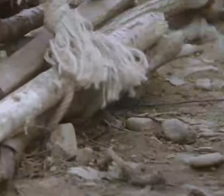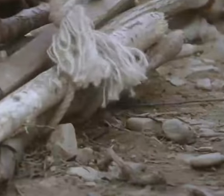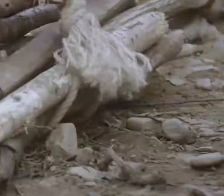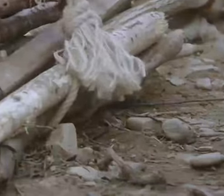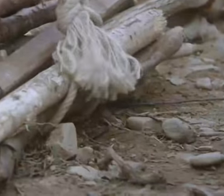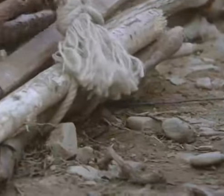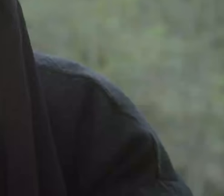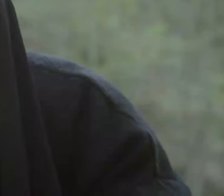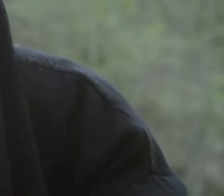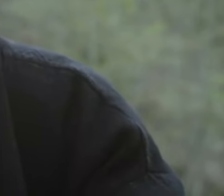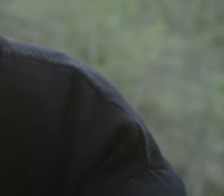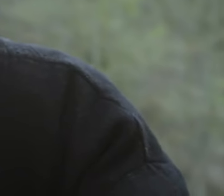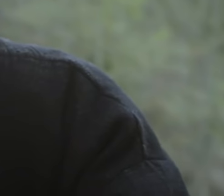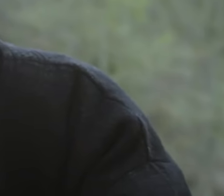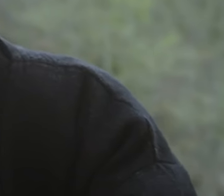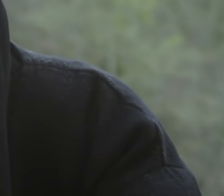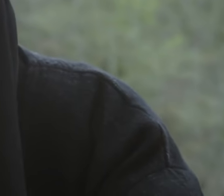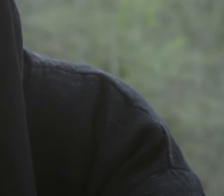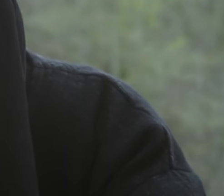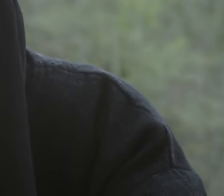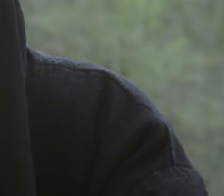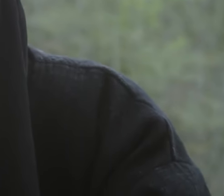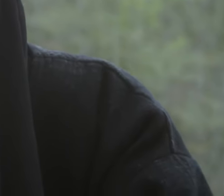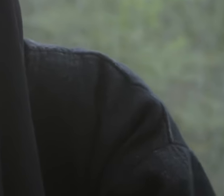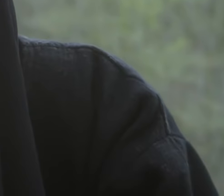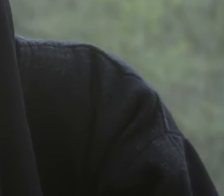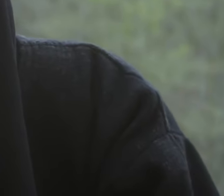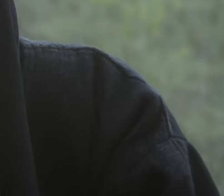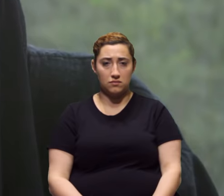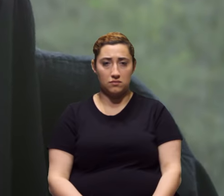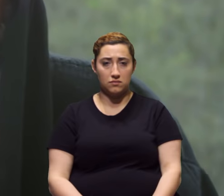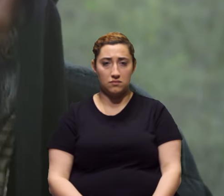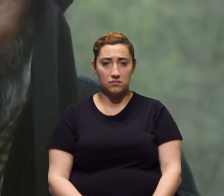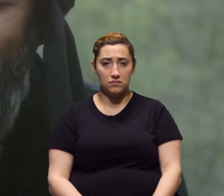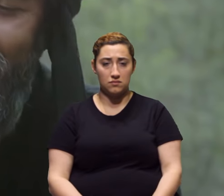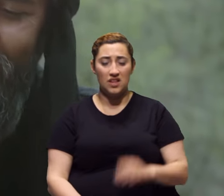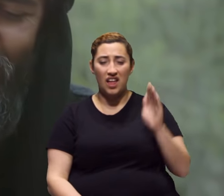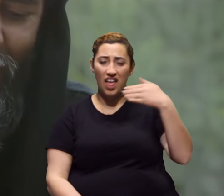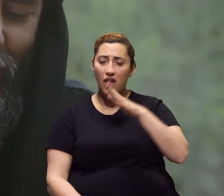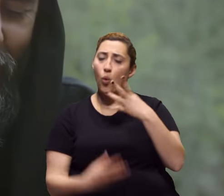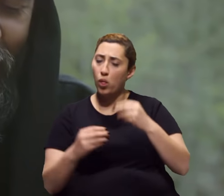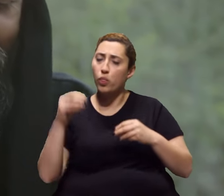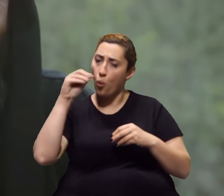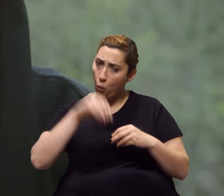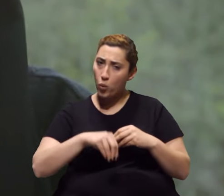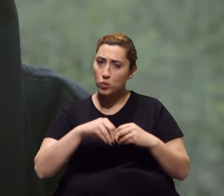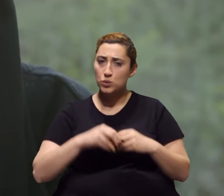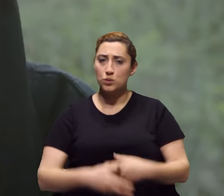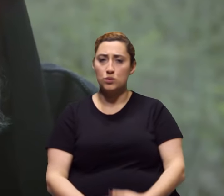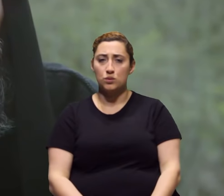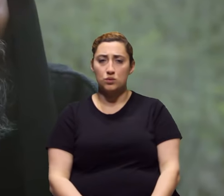koydu. Yüzünde beliren hafif tebessümle diğer eğri dala baktı. Eğriliği koyasın,